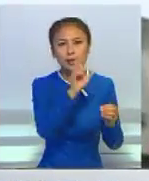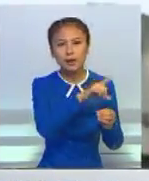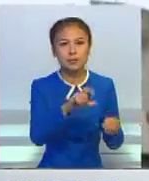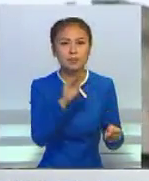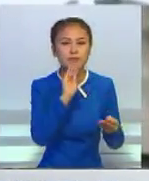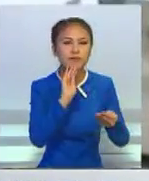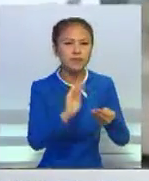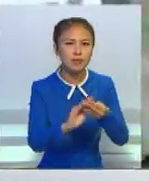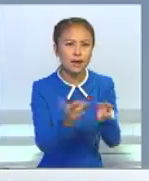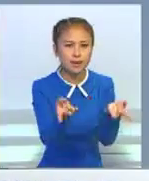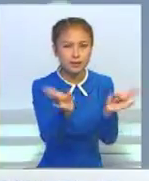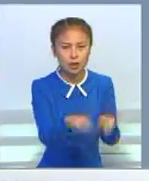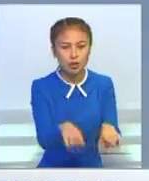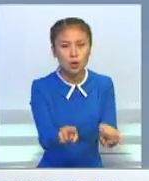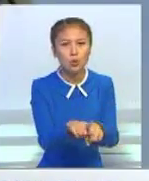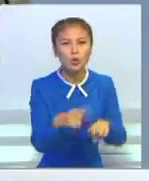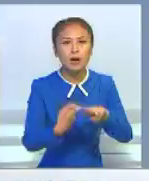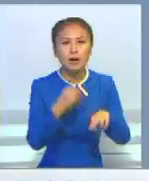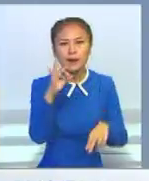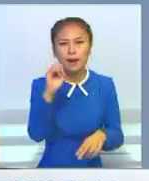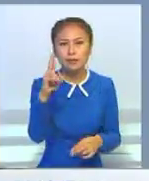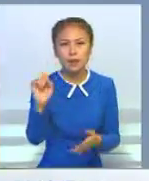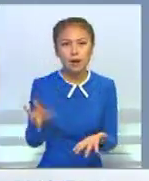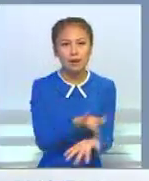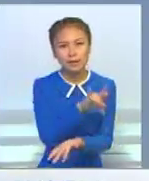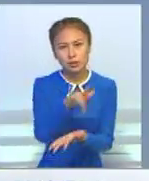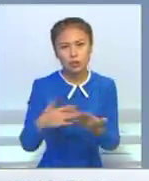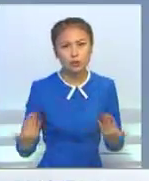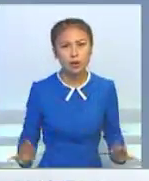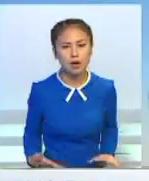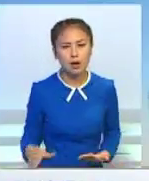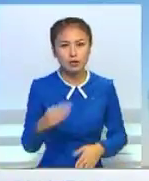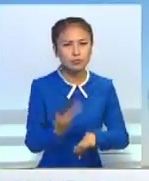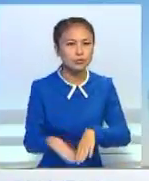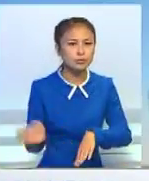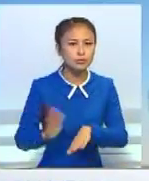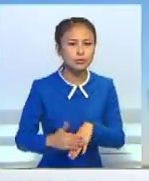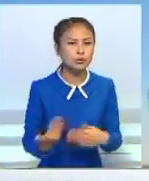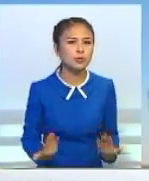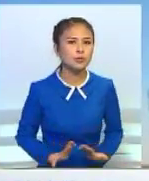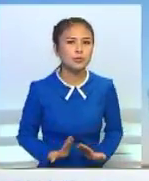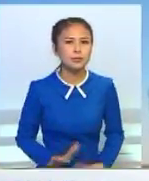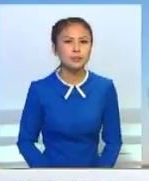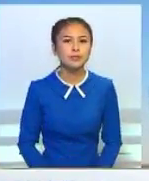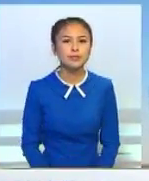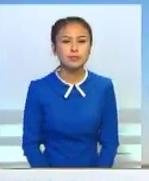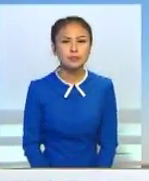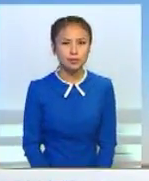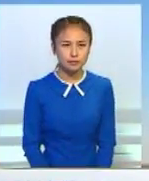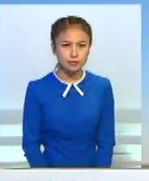шоғырланған. Біріккен ұлттар ұйымы сарапшыларының айтуынша Ракка қаласындағы тұрғындардың халі мүшкіл.